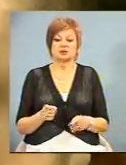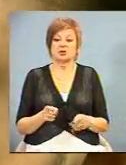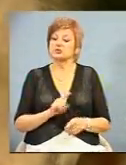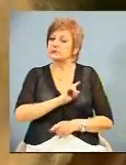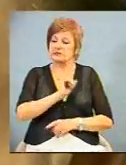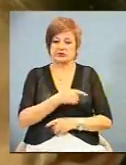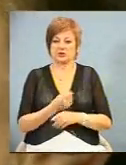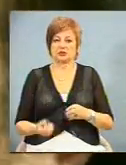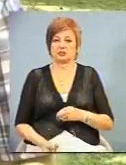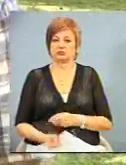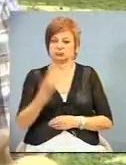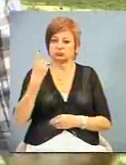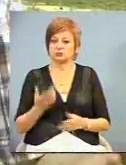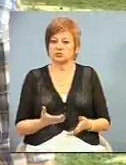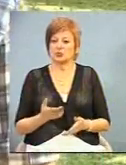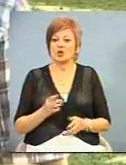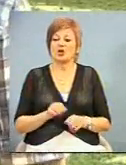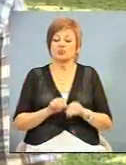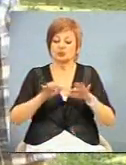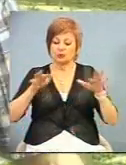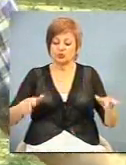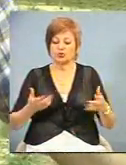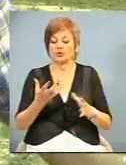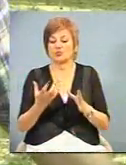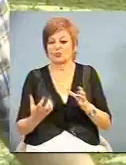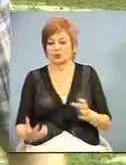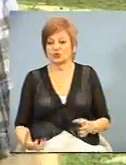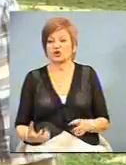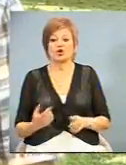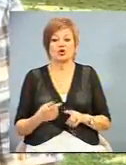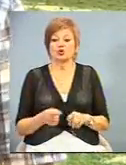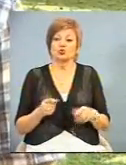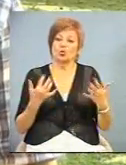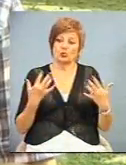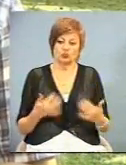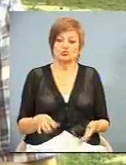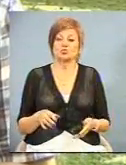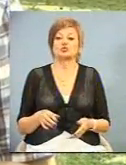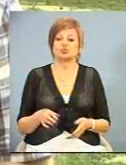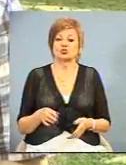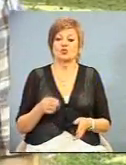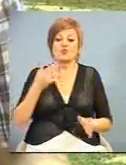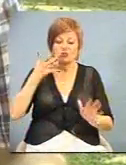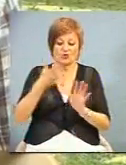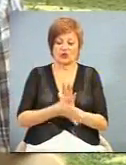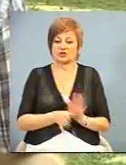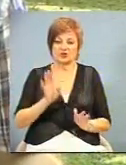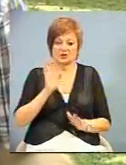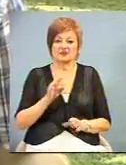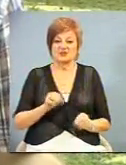потужно. Тобто вона входить в землю, вона входить в інший колектор, але там на один куб води вже точно пішов в землю. Ми